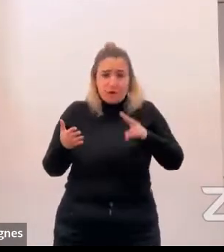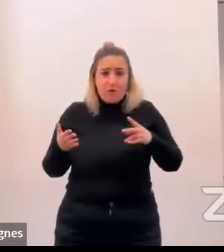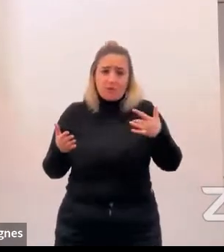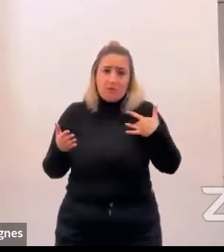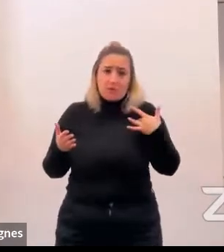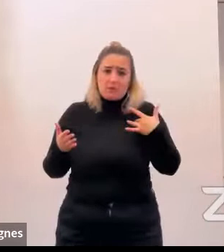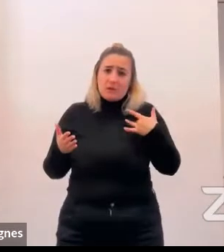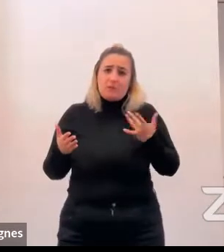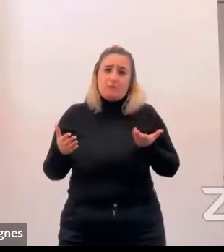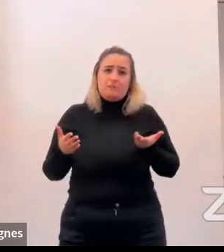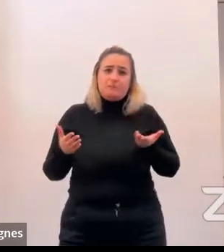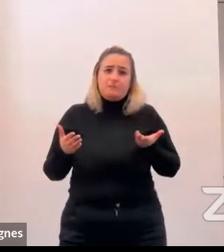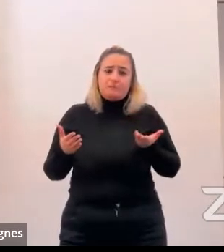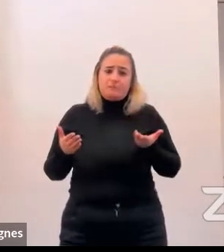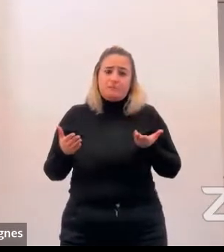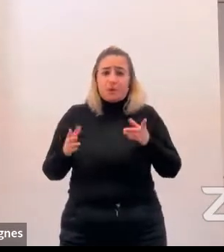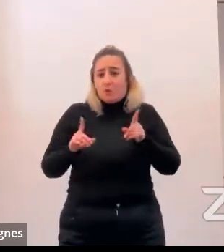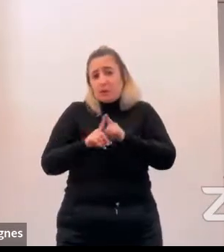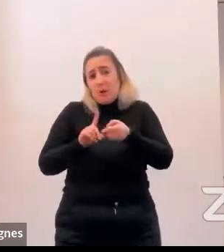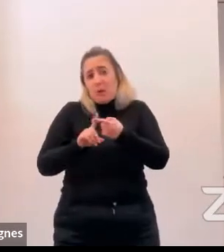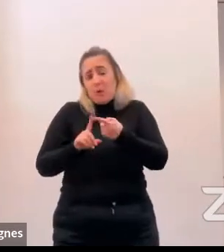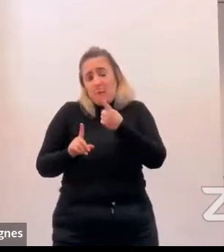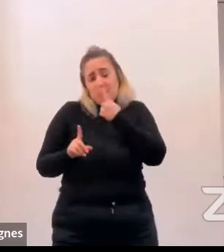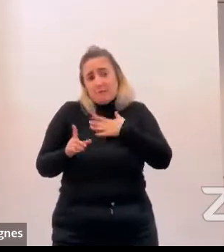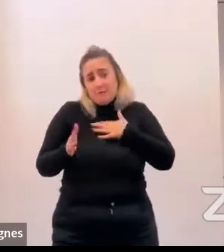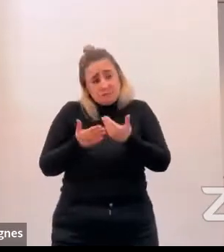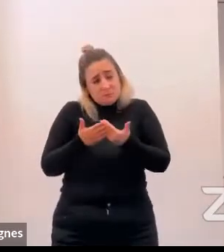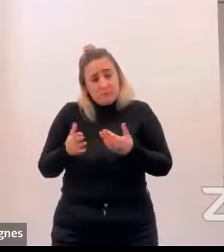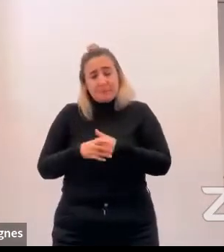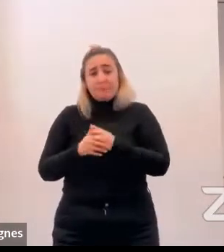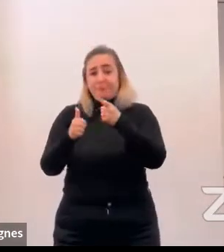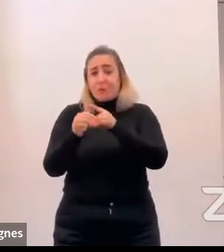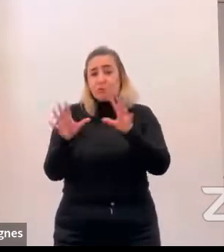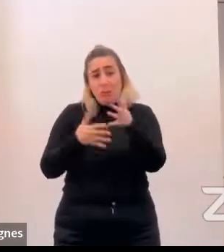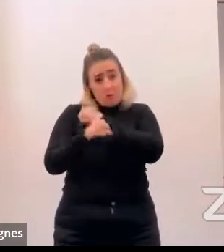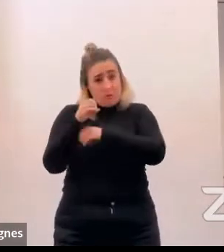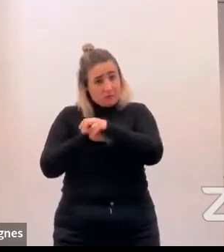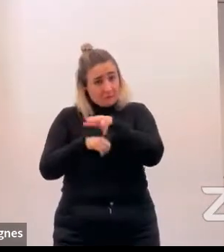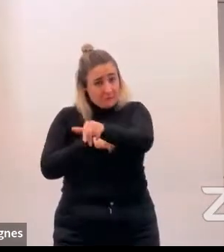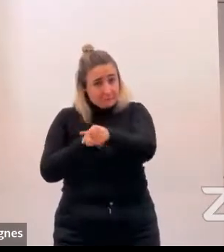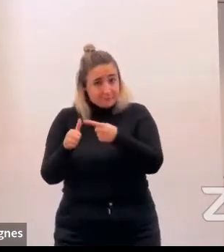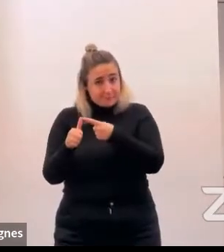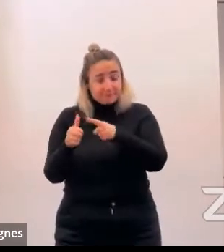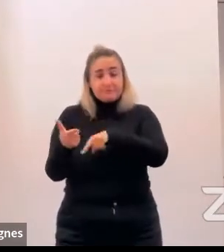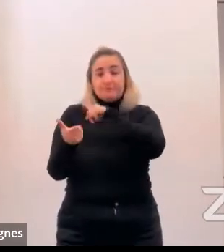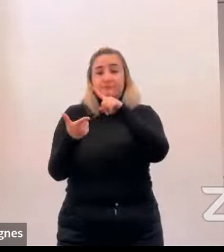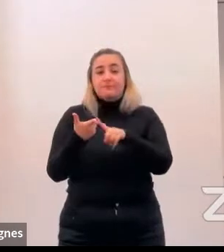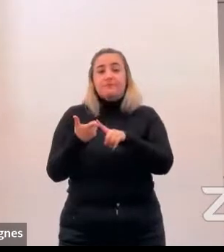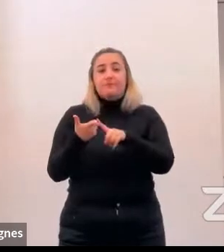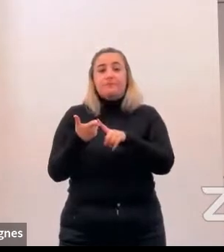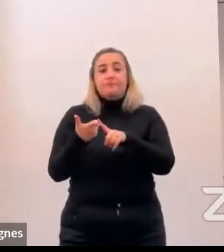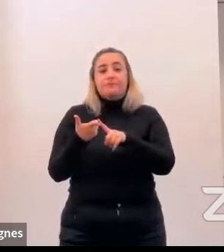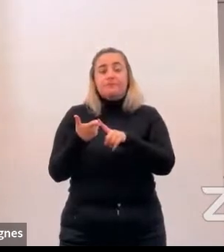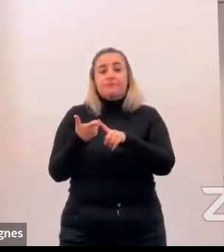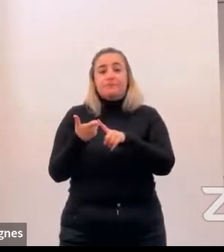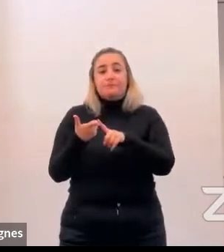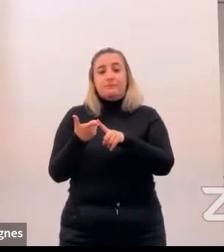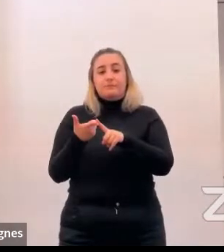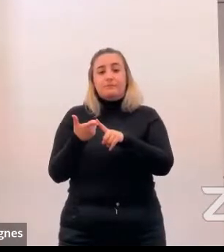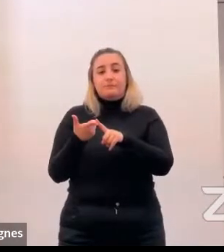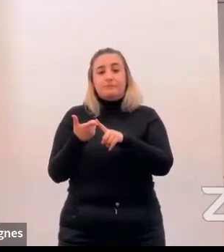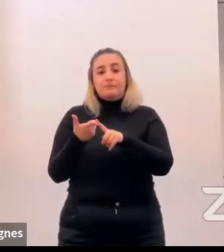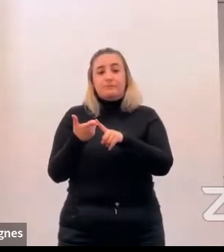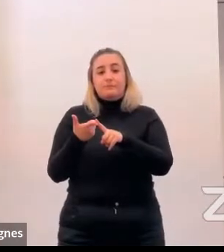vous également. Deuxième point de remarque que nous souhaitons faire aujourd'hui, au-delà du